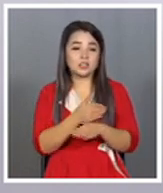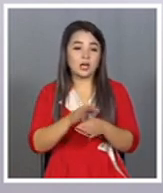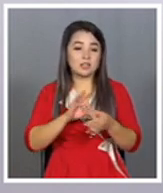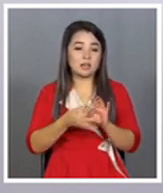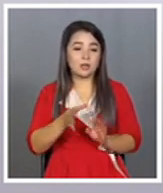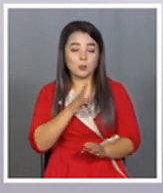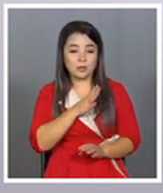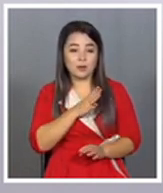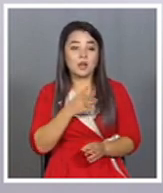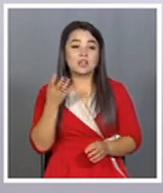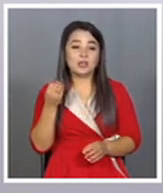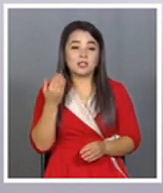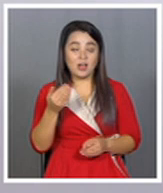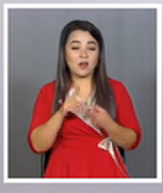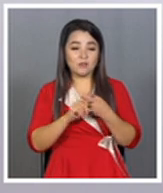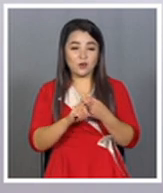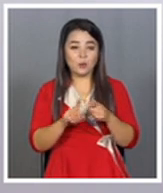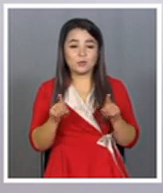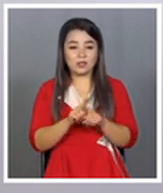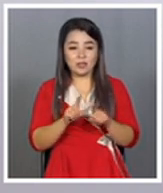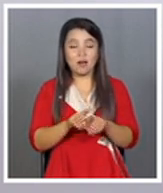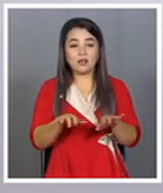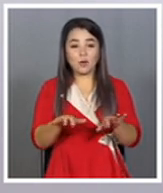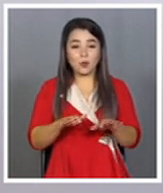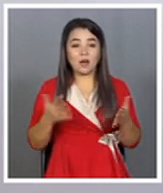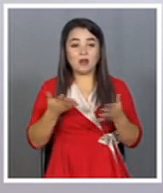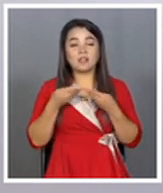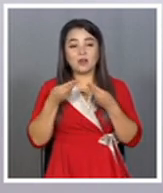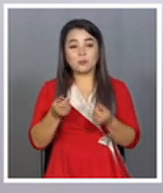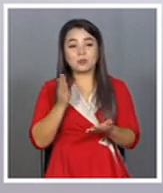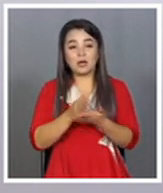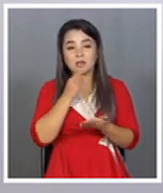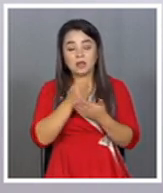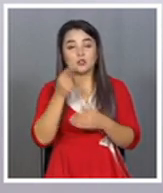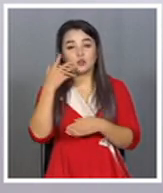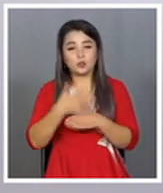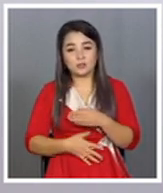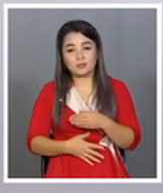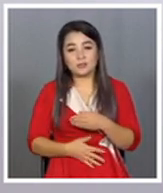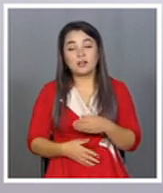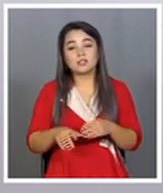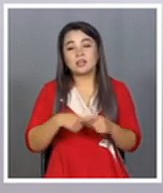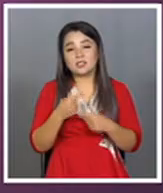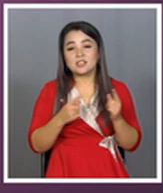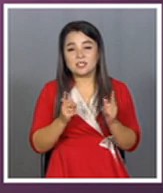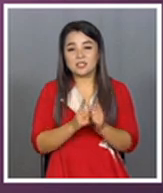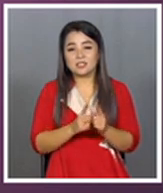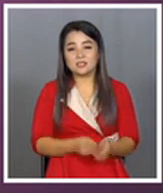ажыраттық. Және вирустардың компьютерге қалай әсер ететінін түсіндік. Сау болыңыздар!